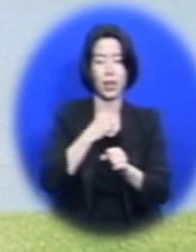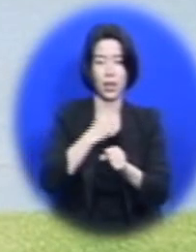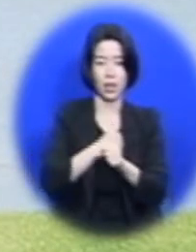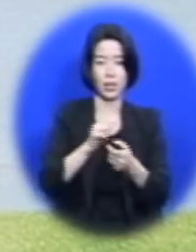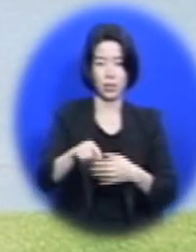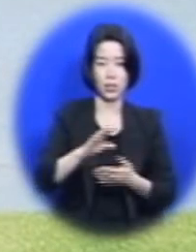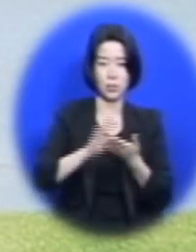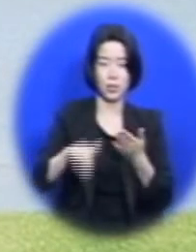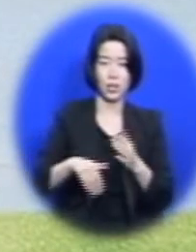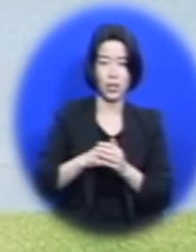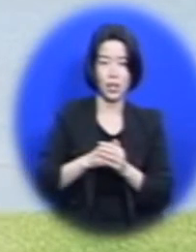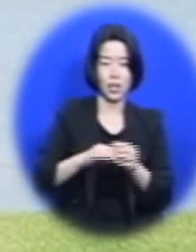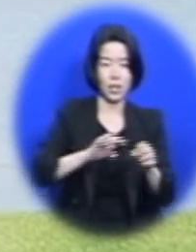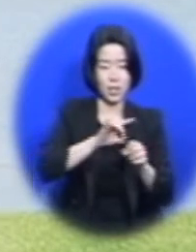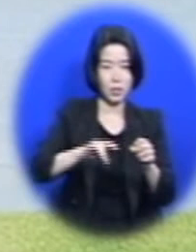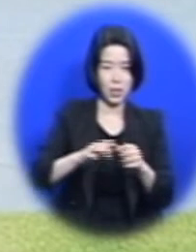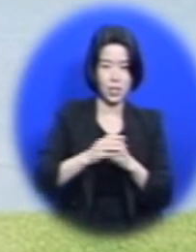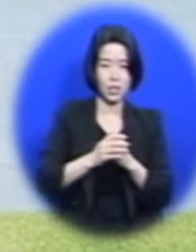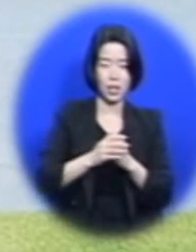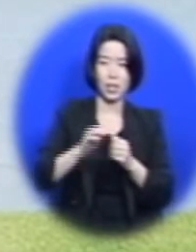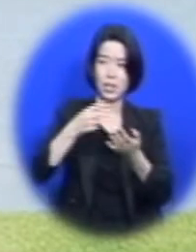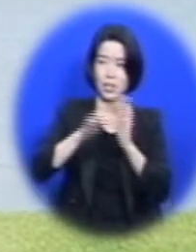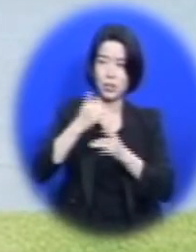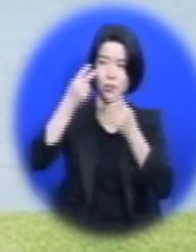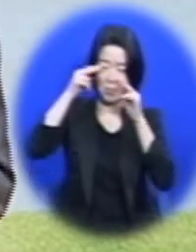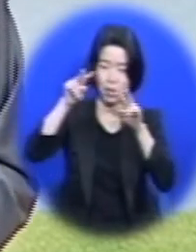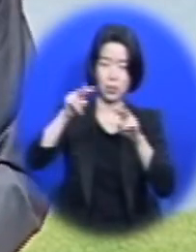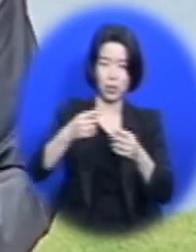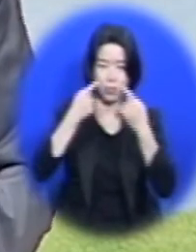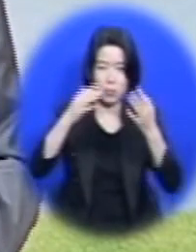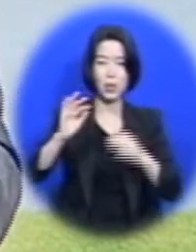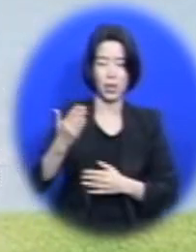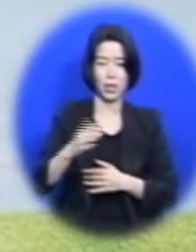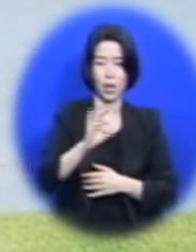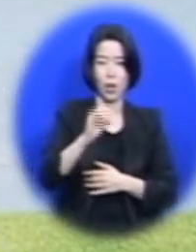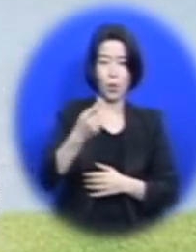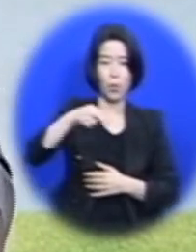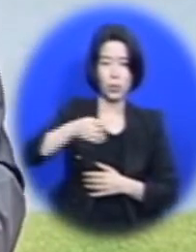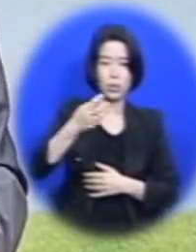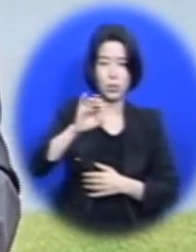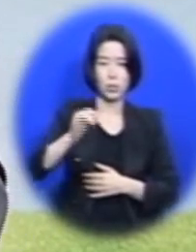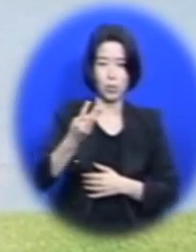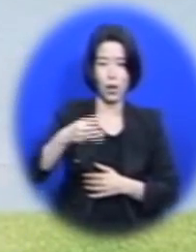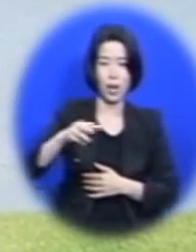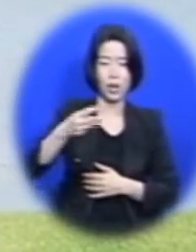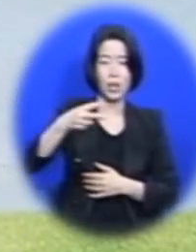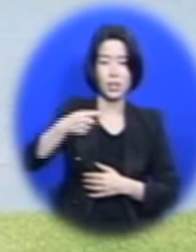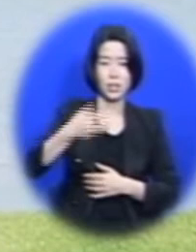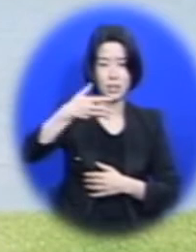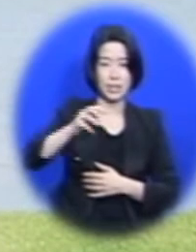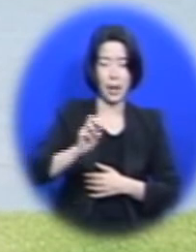것입니다. 24시간 예수님을 바라보는 것이 분명해야 합니다. 오스왈드 챔버스 목사님이 주님은 나의 최고봉이라는 책에